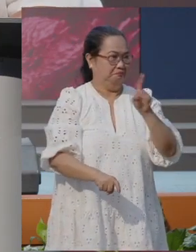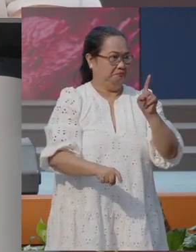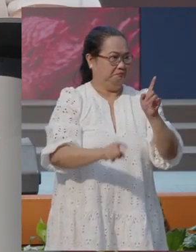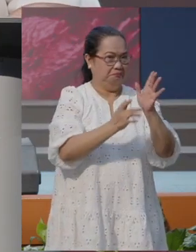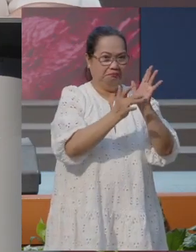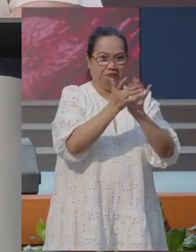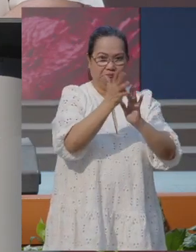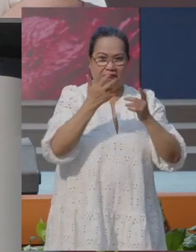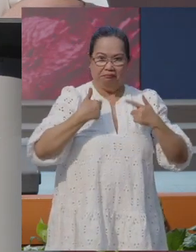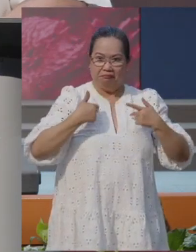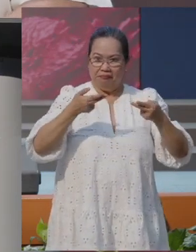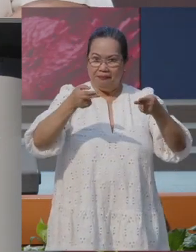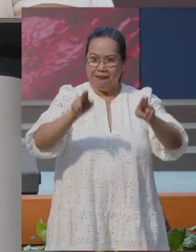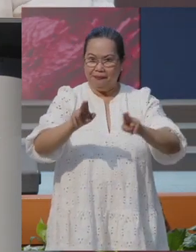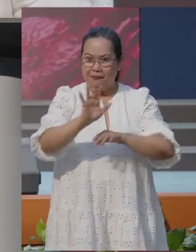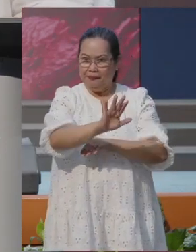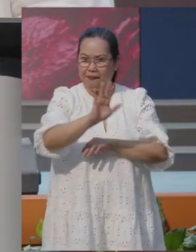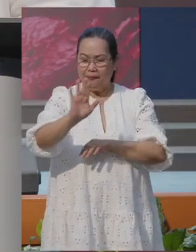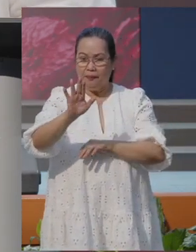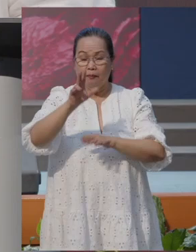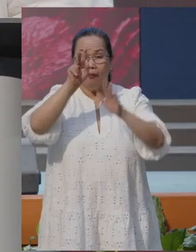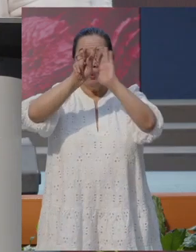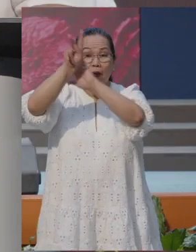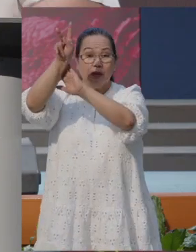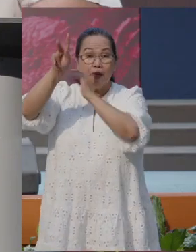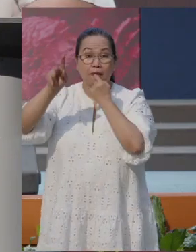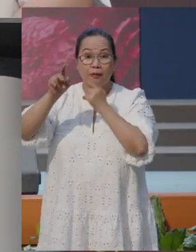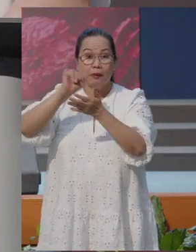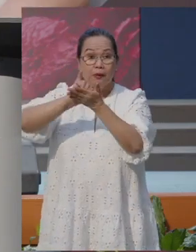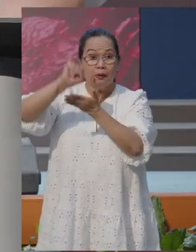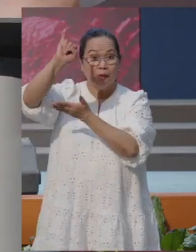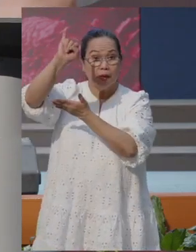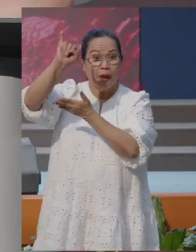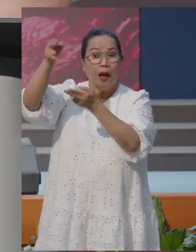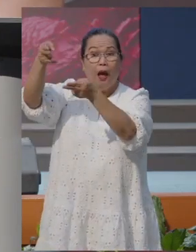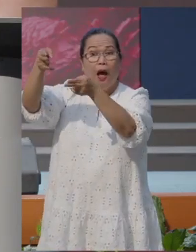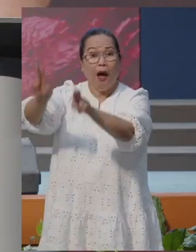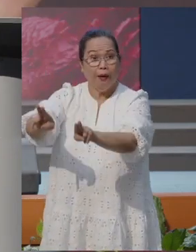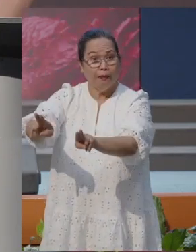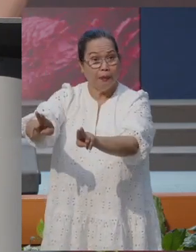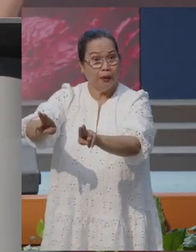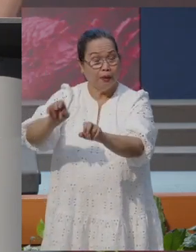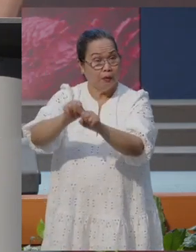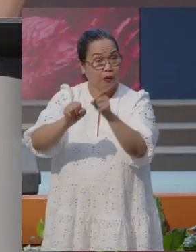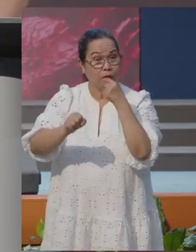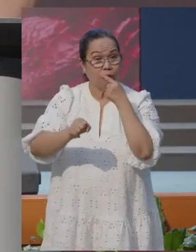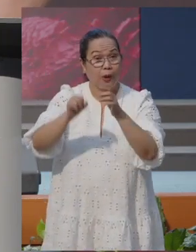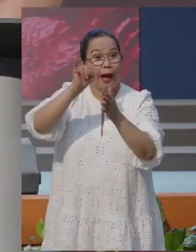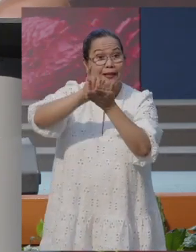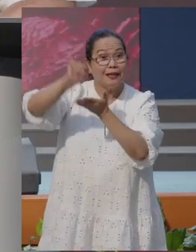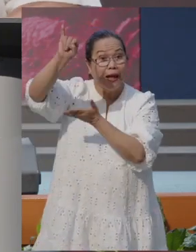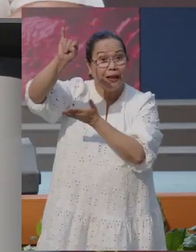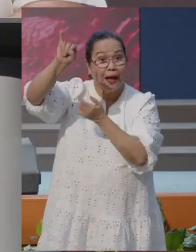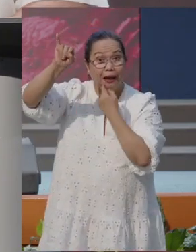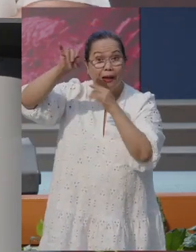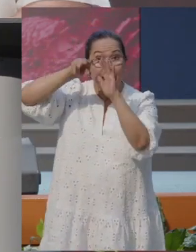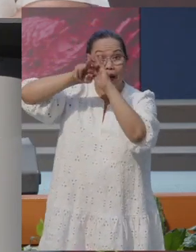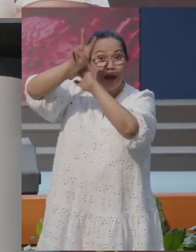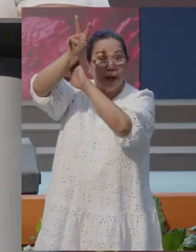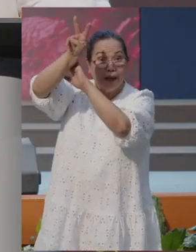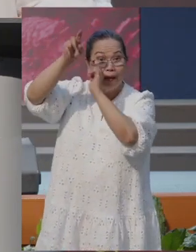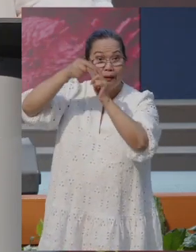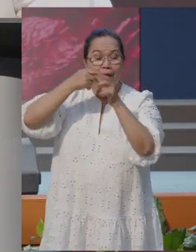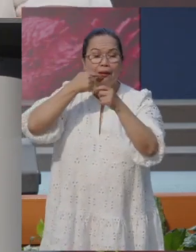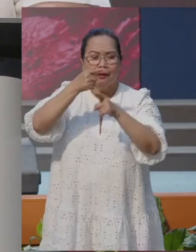their case, the prophecy of Isaiah is fulfilled. Meron daw hinula ang propetang si Isaiah. Ang sabi niya, you